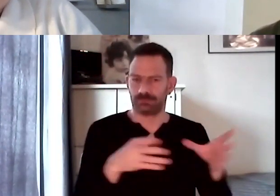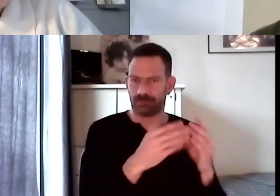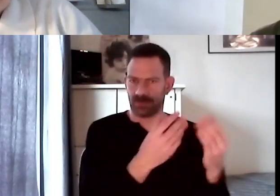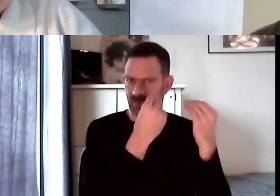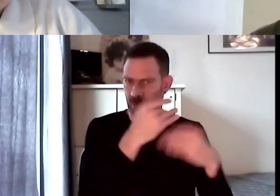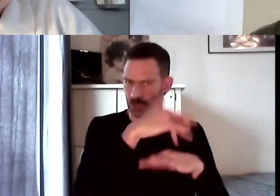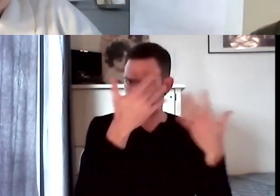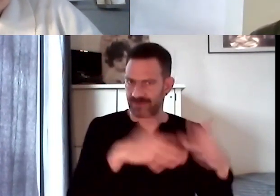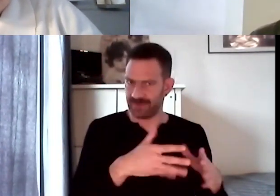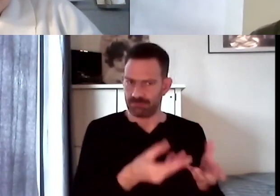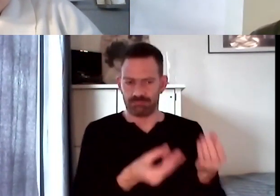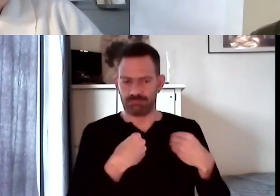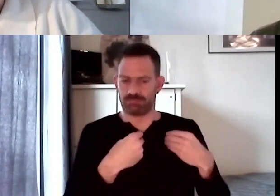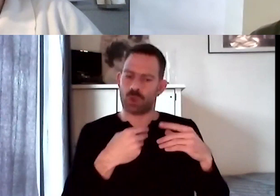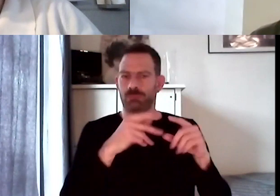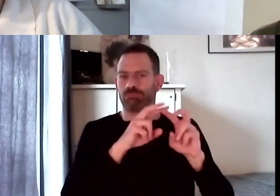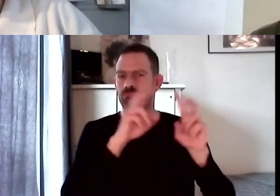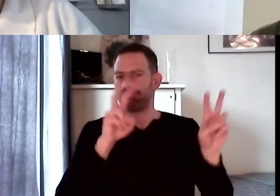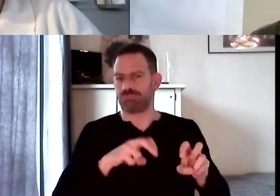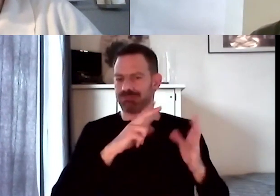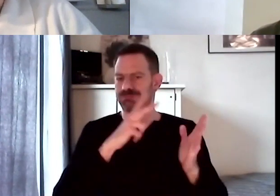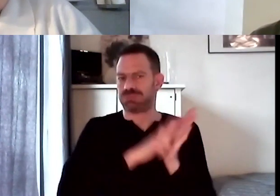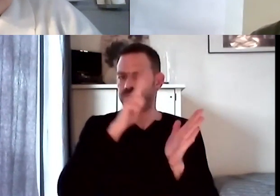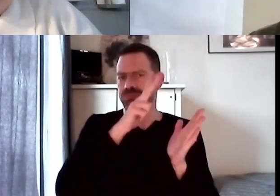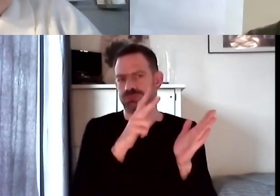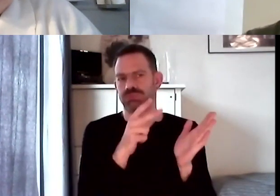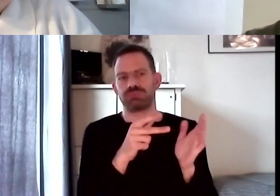donne une certification. C'est une certification